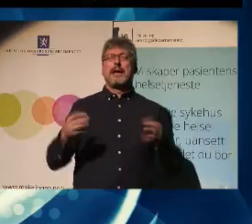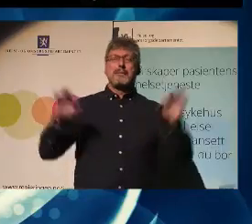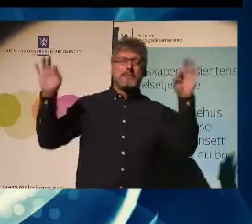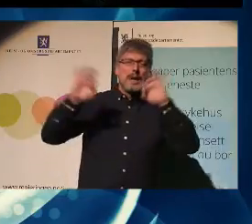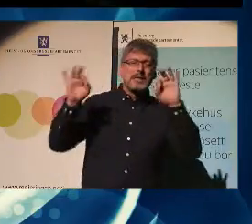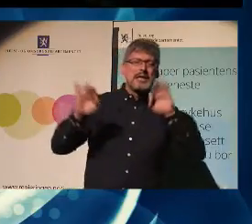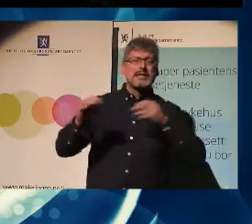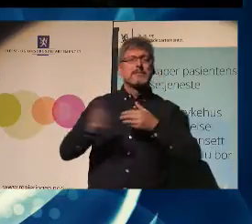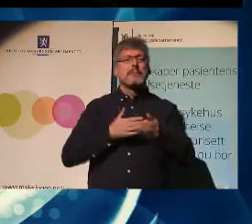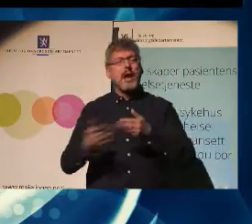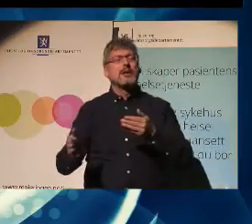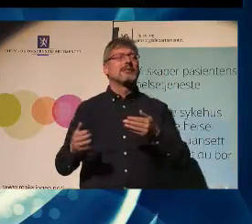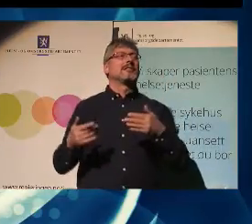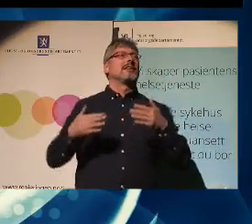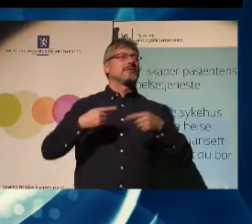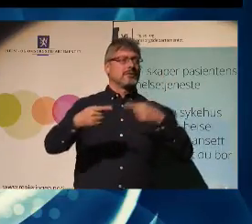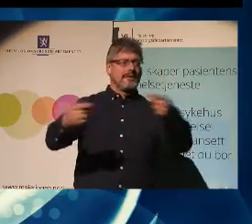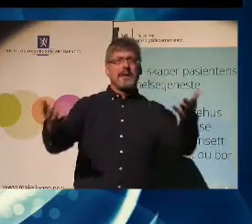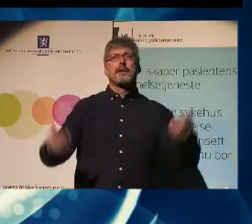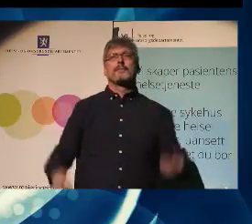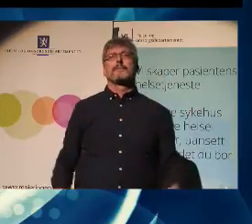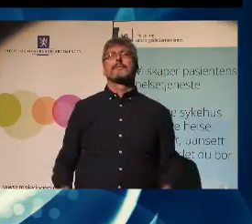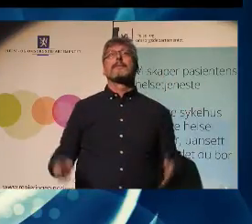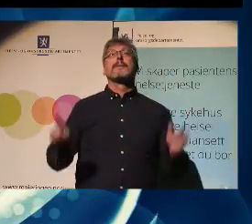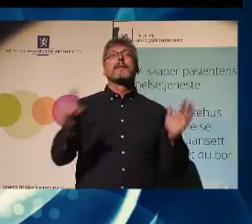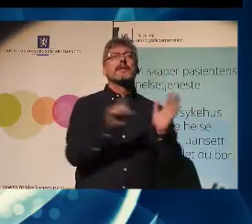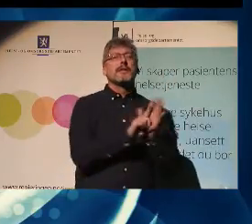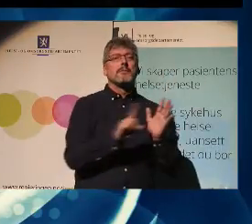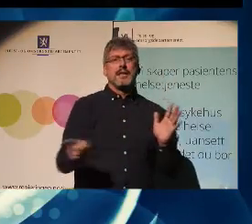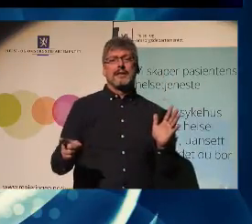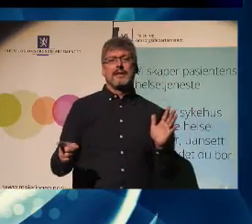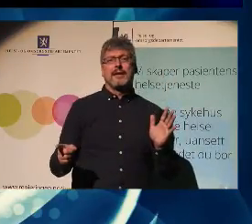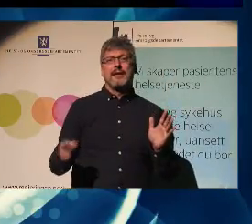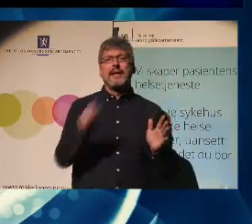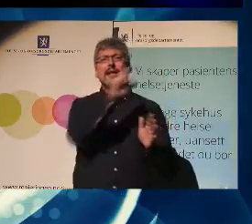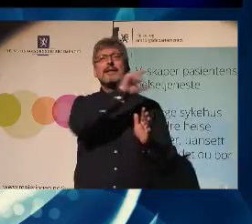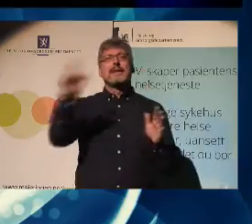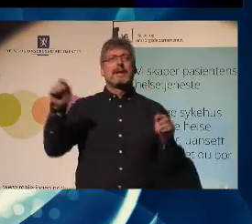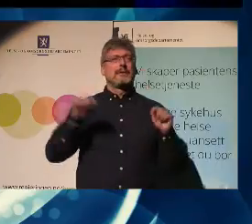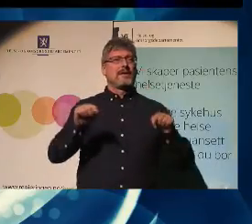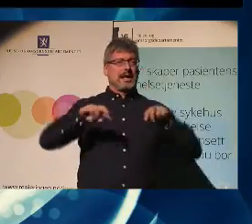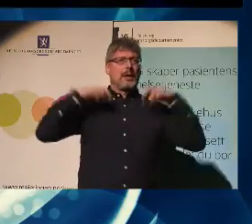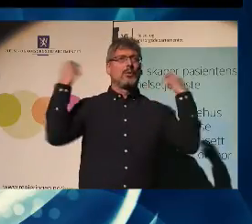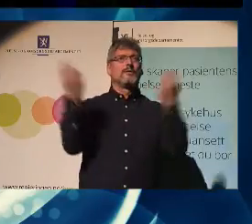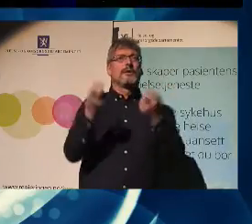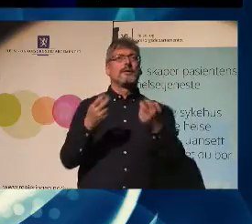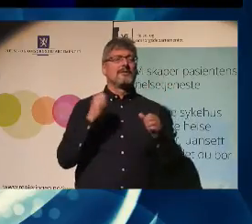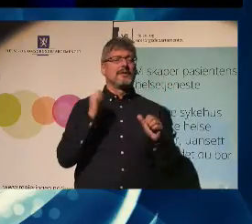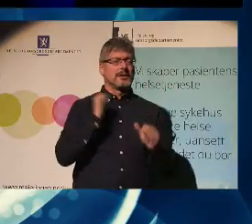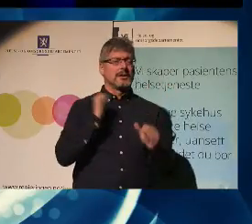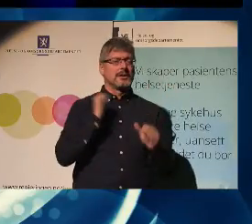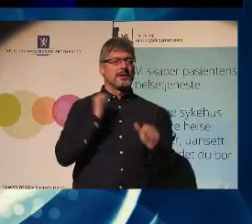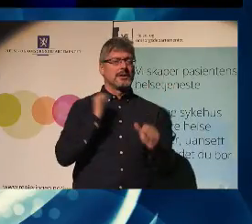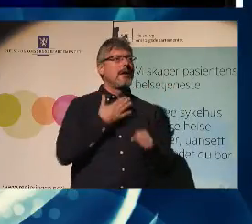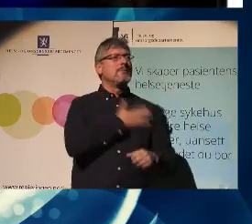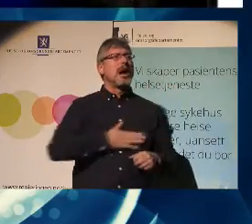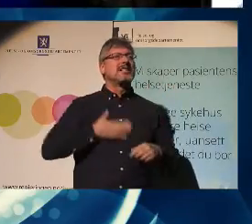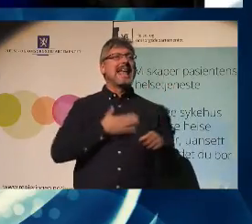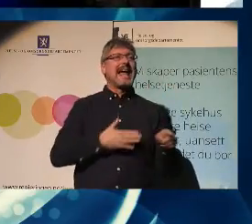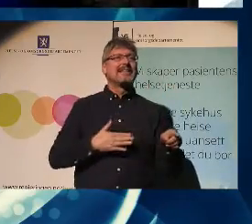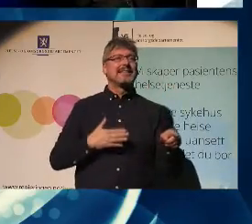medisinske praksiser å gjøre. Og samtidig, som tema for denne konferansen her også, så skal man lage pasientens